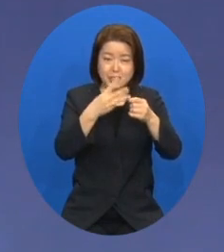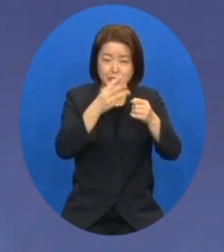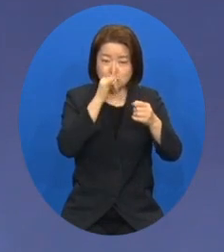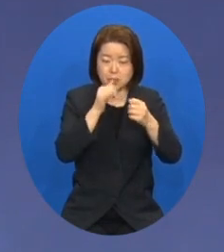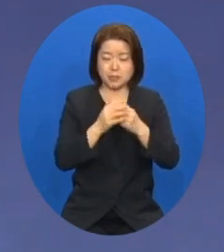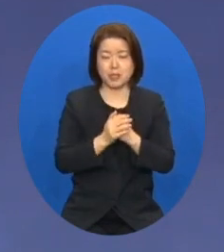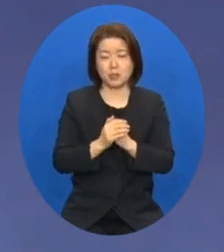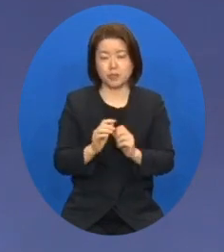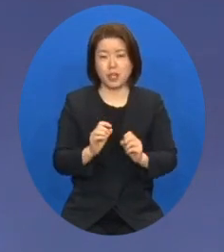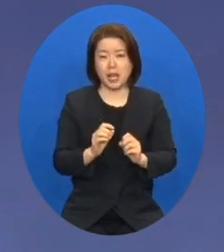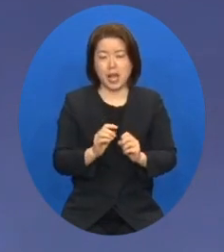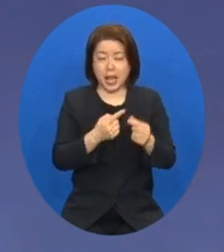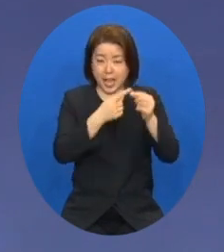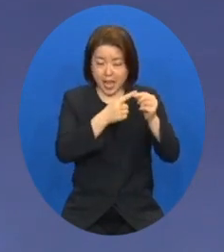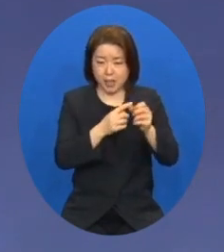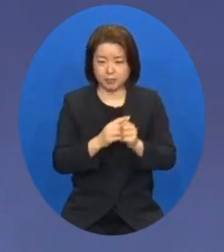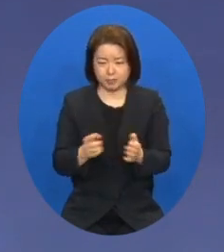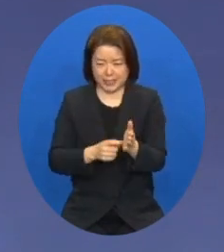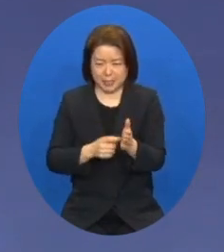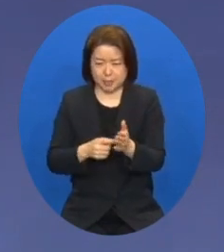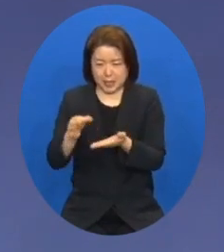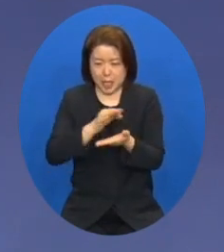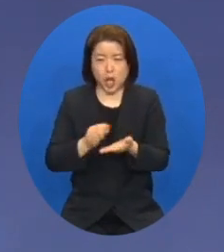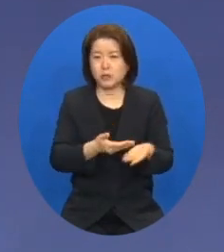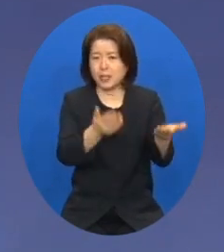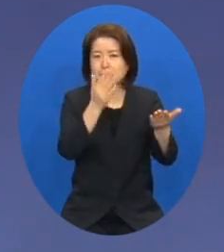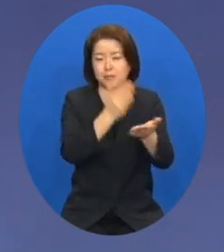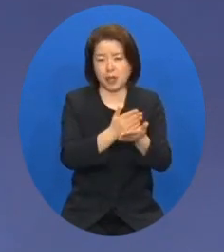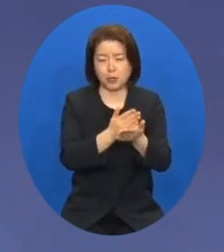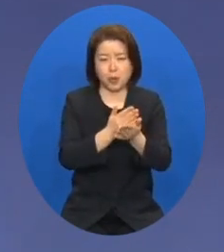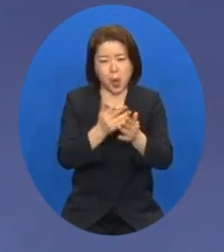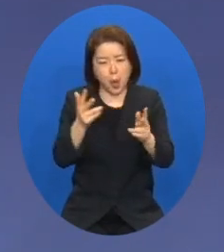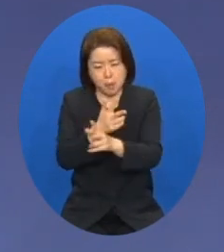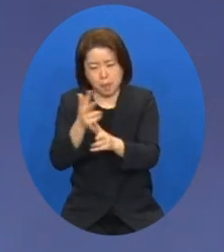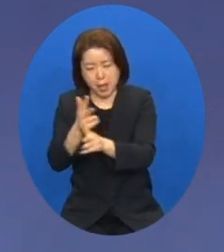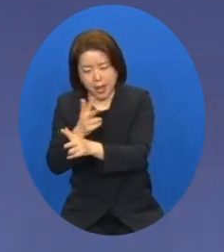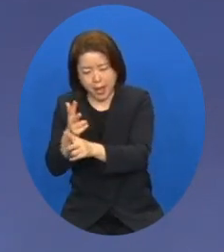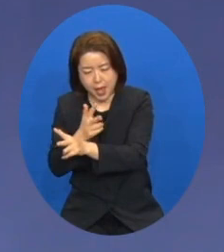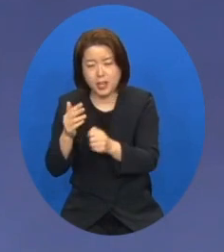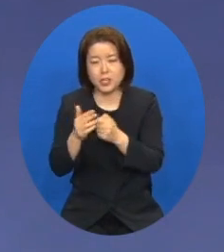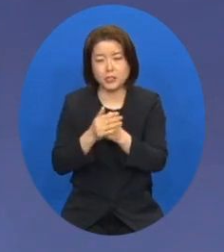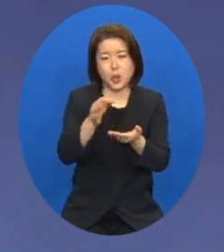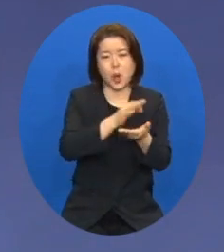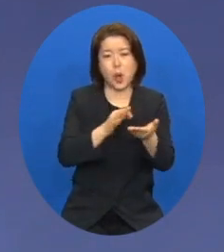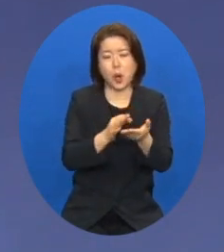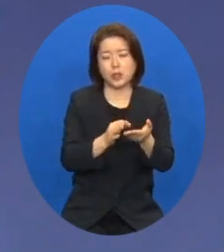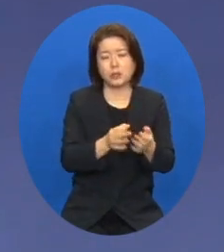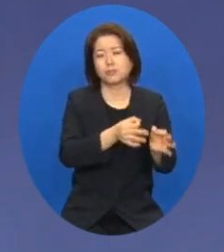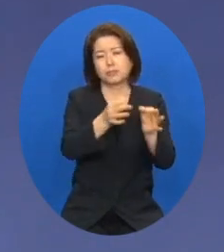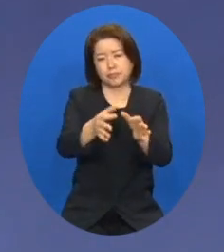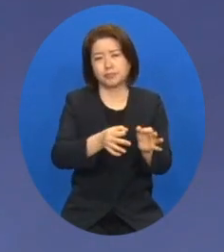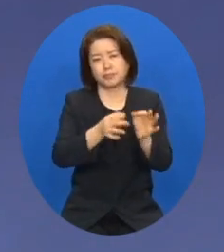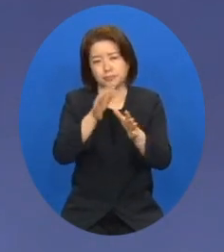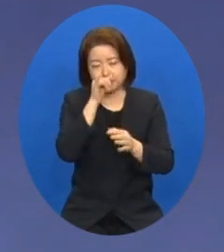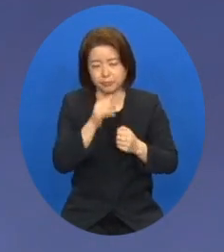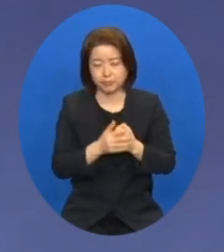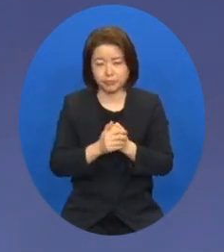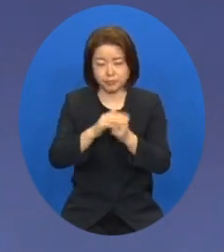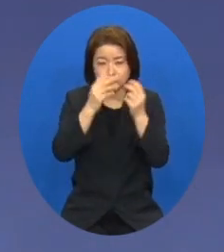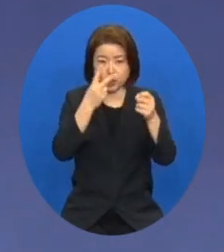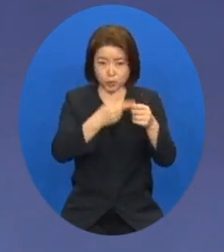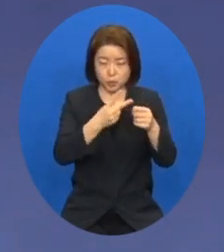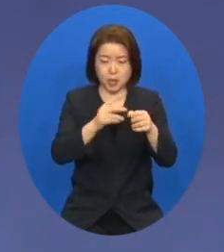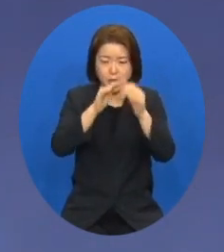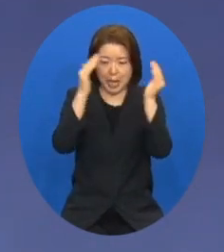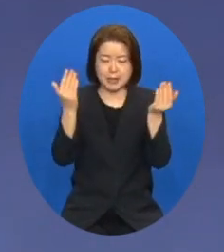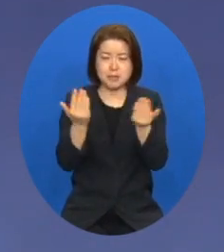이렇게 급하게 엉금 하지 말고 매주 헌금을 하라 두 번째는 모든 성도들이